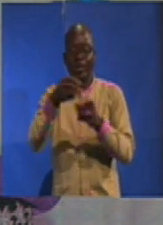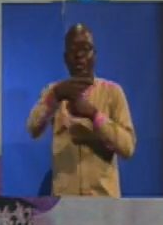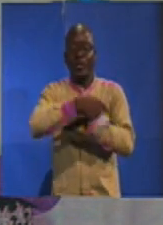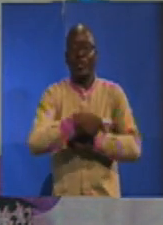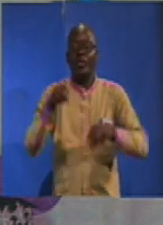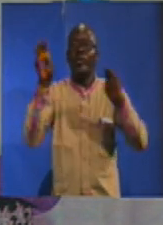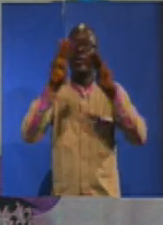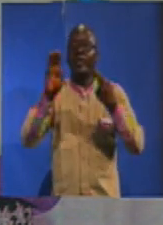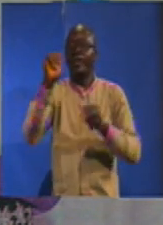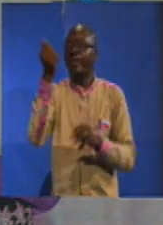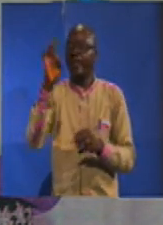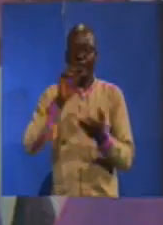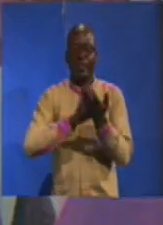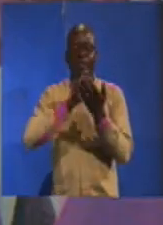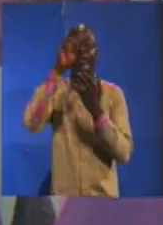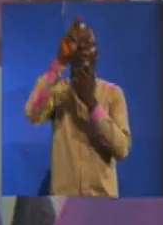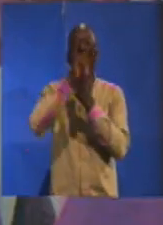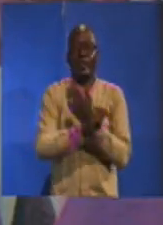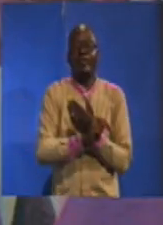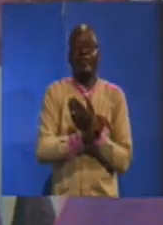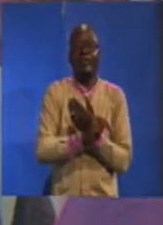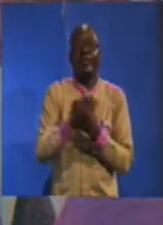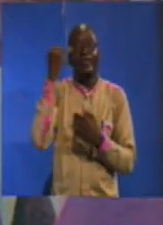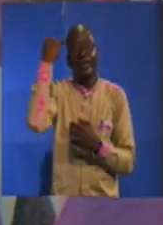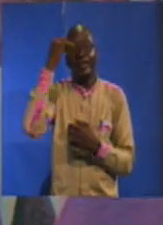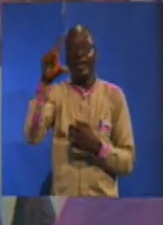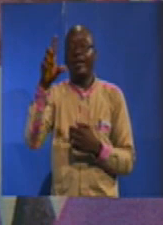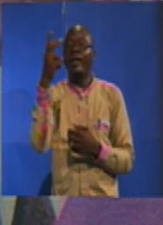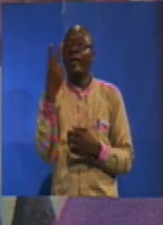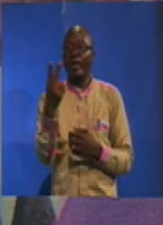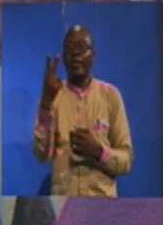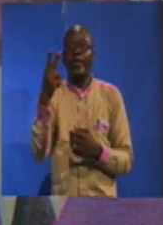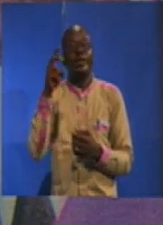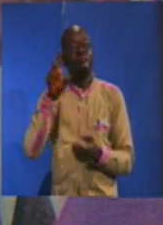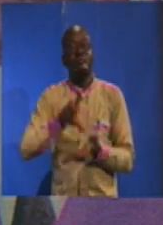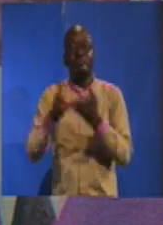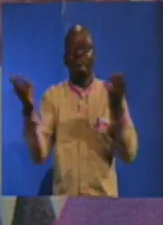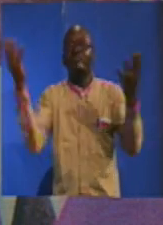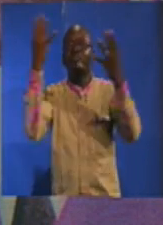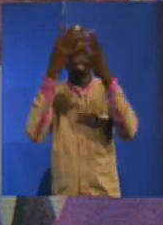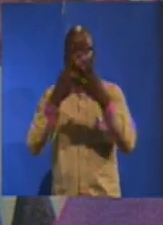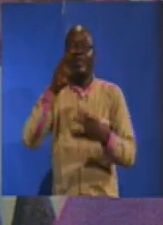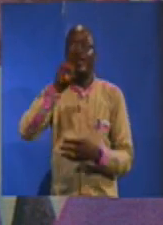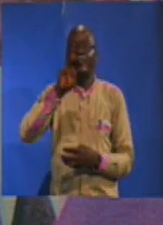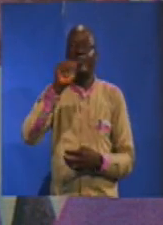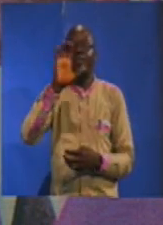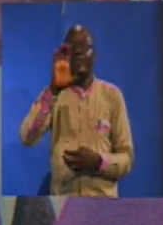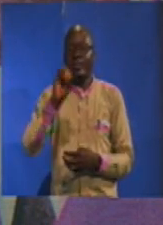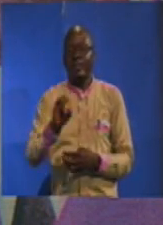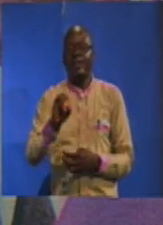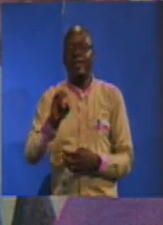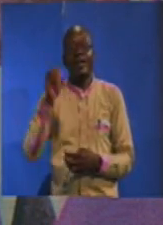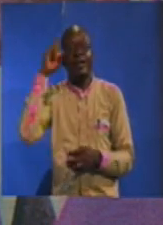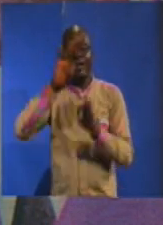mardi 18 juin. Ce sont les 2 tristement célèbres prisonniers de la Maca, le couple